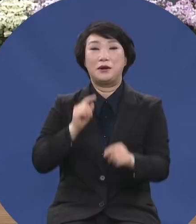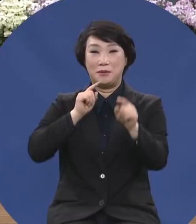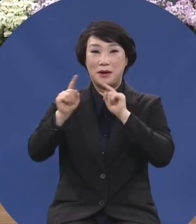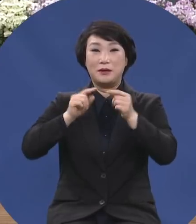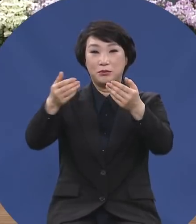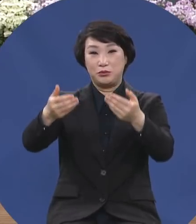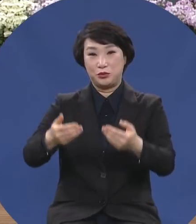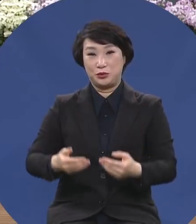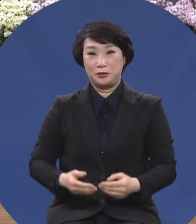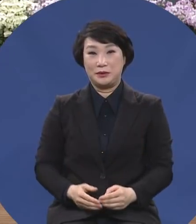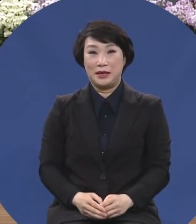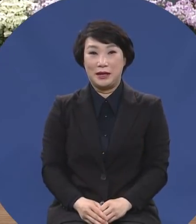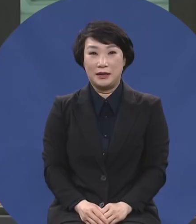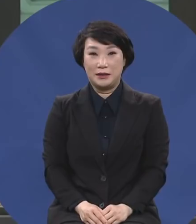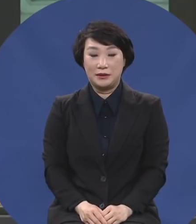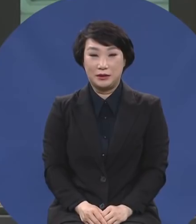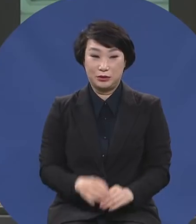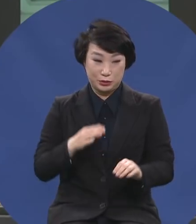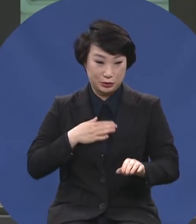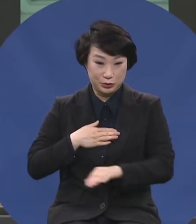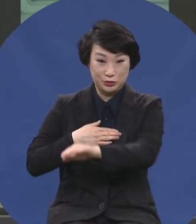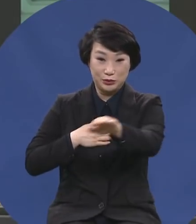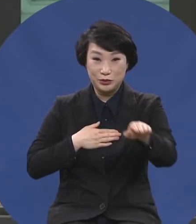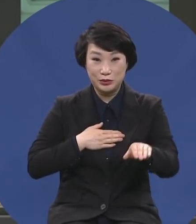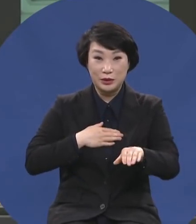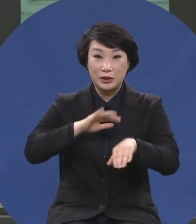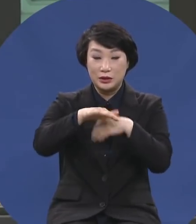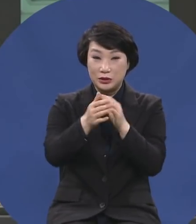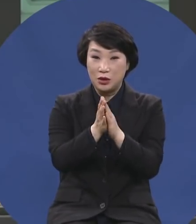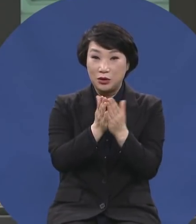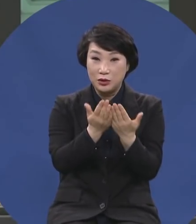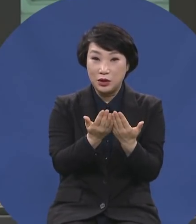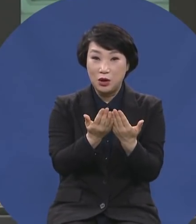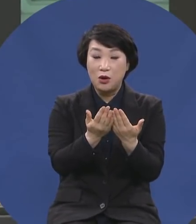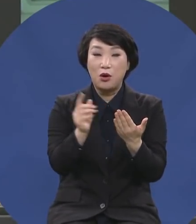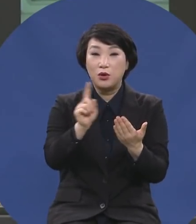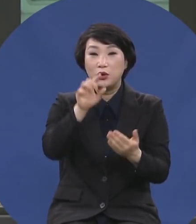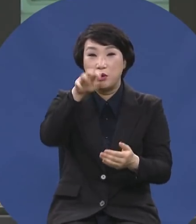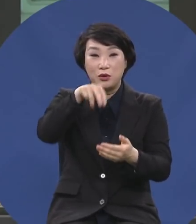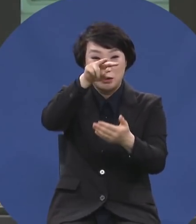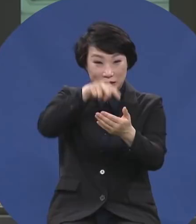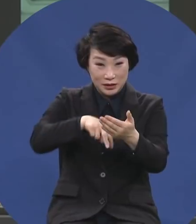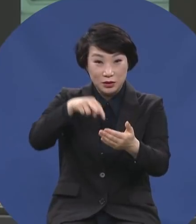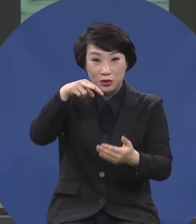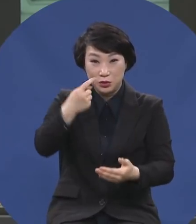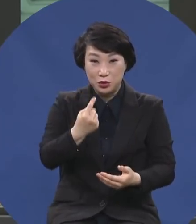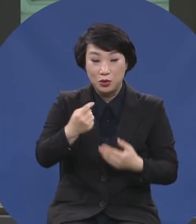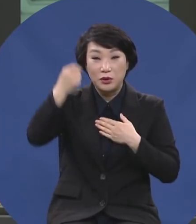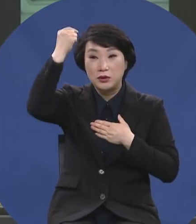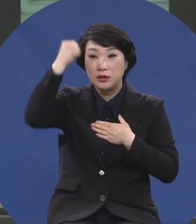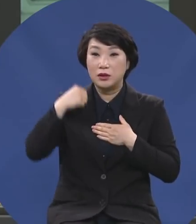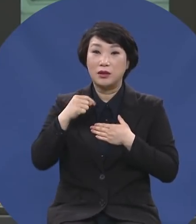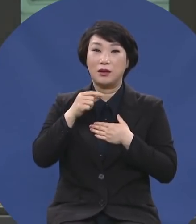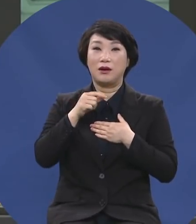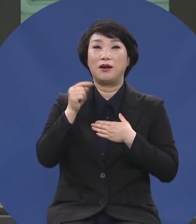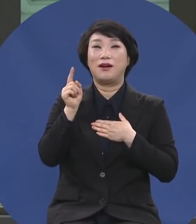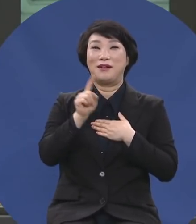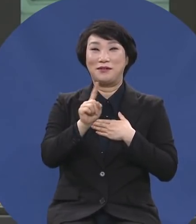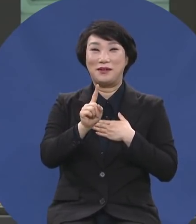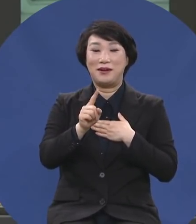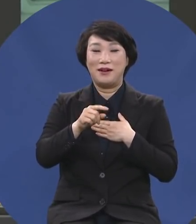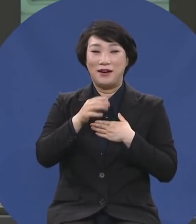말씀하고 계십니다. 우리는 성경을 어느 구절을 읽어도 느끼는 것이 뭐냐?